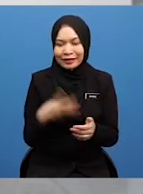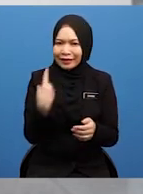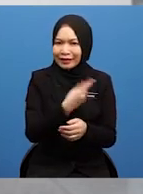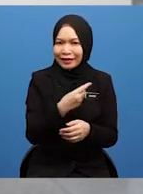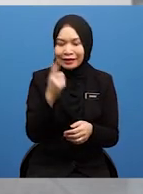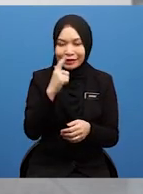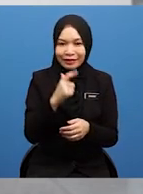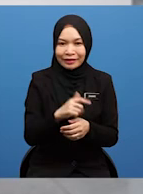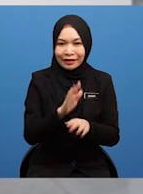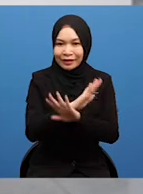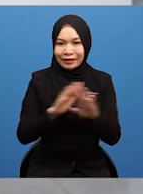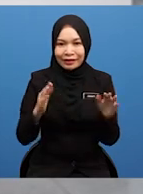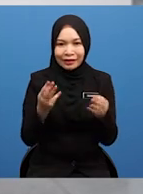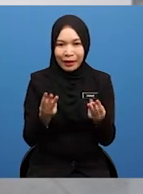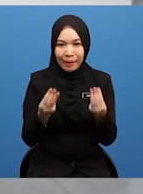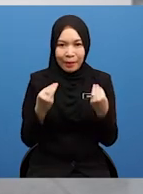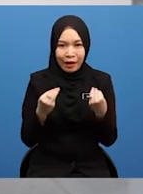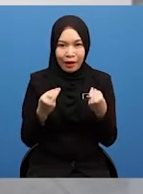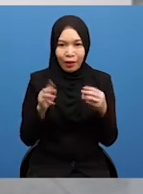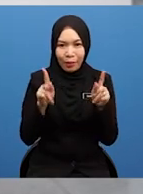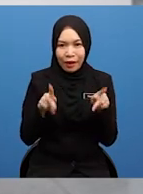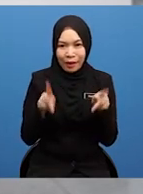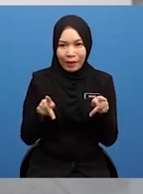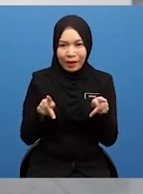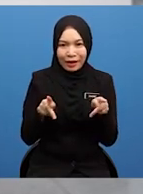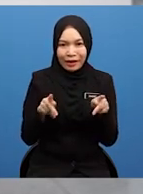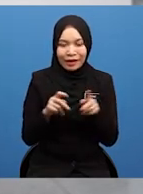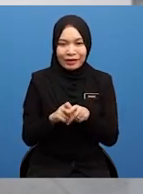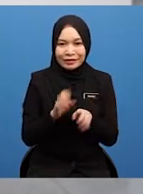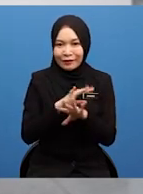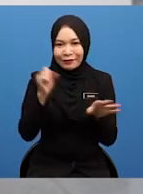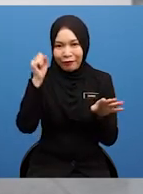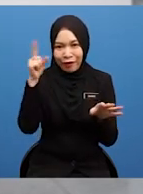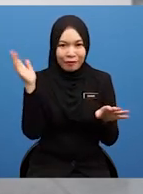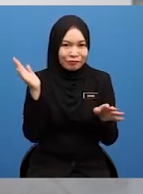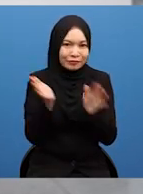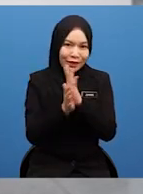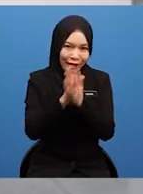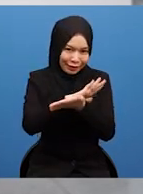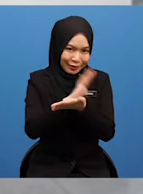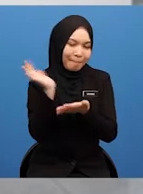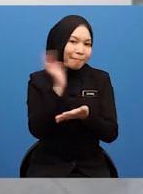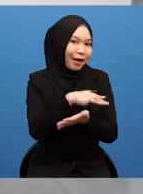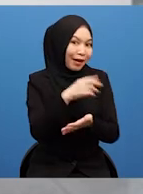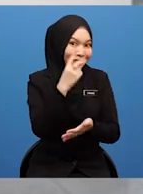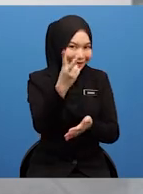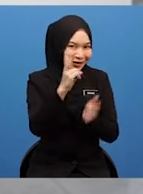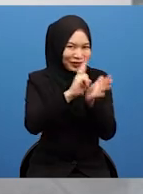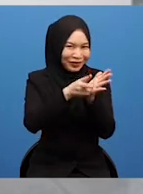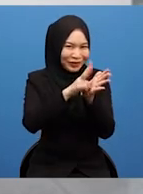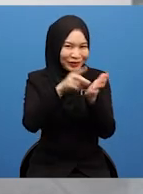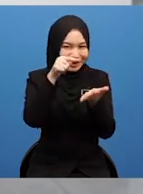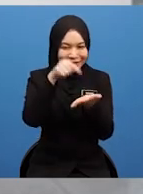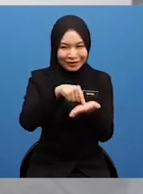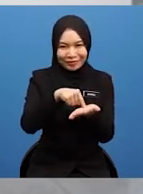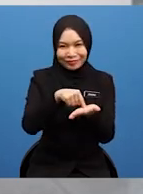terbaru yang tertanya-tanya manyun jadi marketing arwah pameran dan penghargaan yang telah disediakan oleh Plaza ini kita